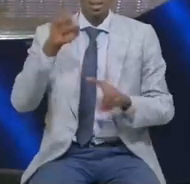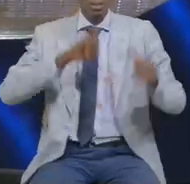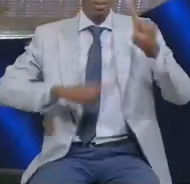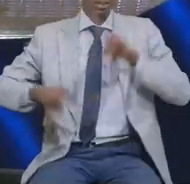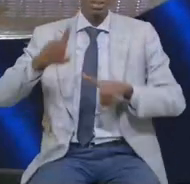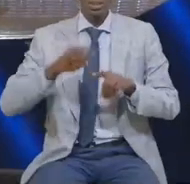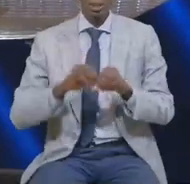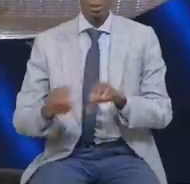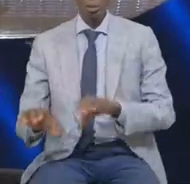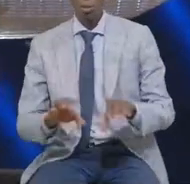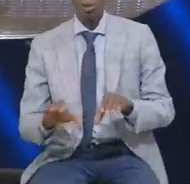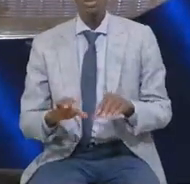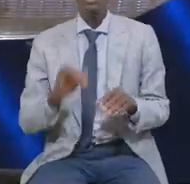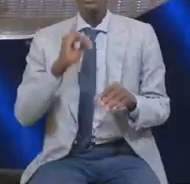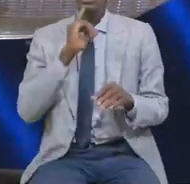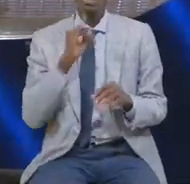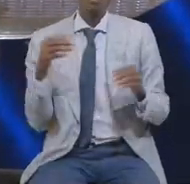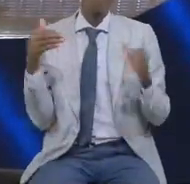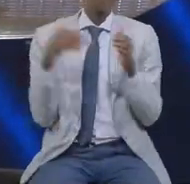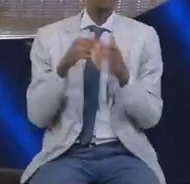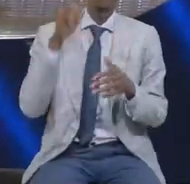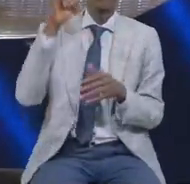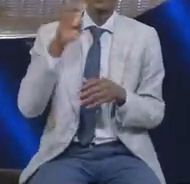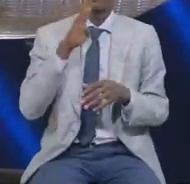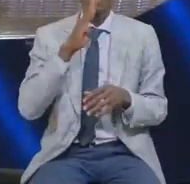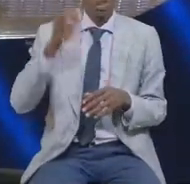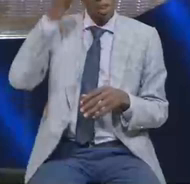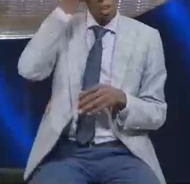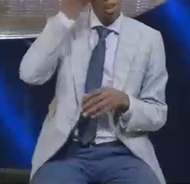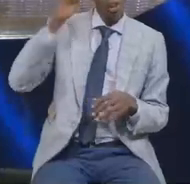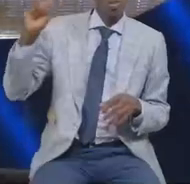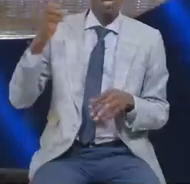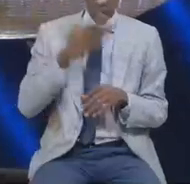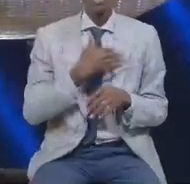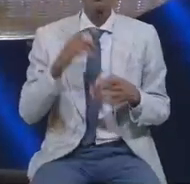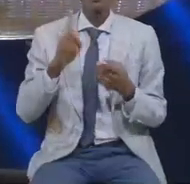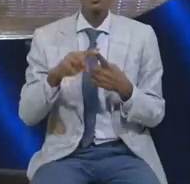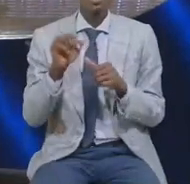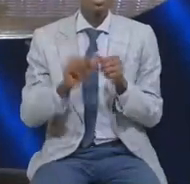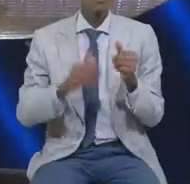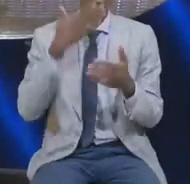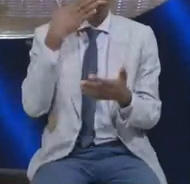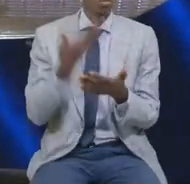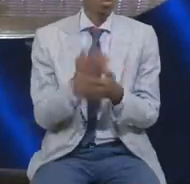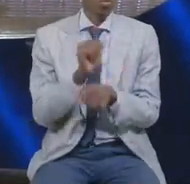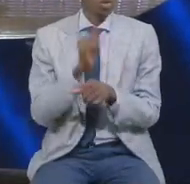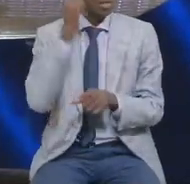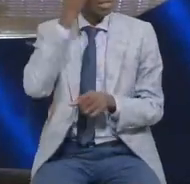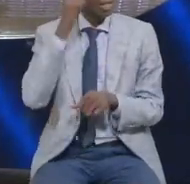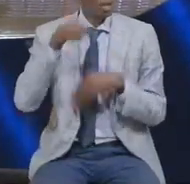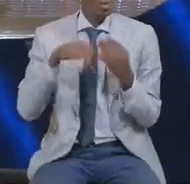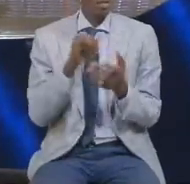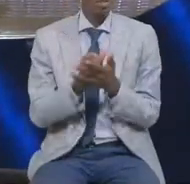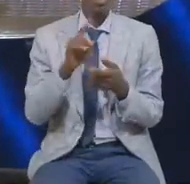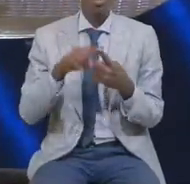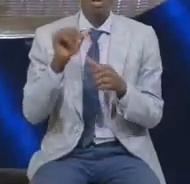par leurs œuvres, étant abominables, rebelles et incapables d'aucune bonne œuvre. Pensez-y.